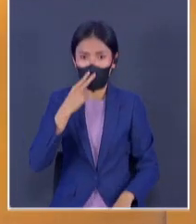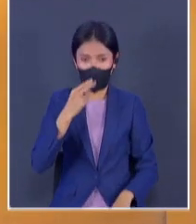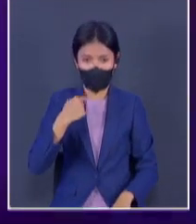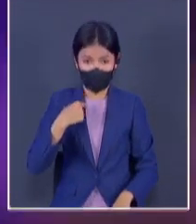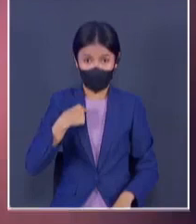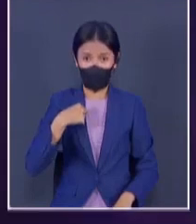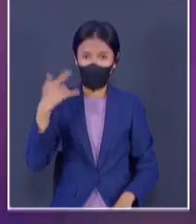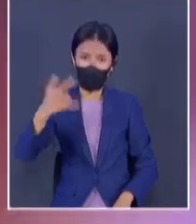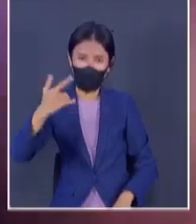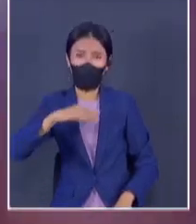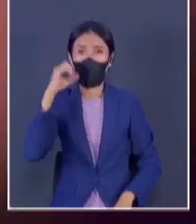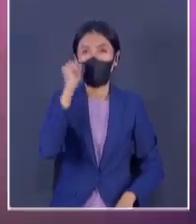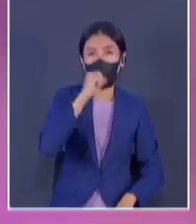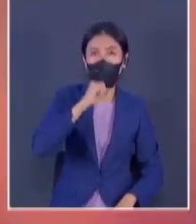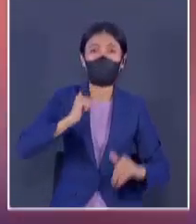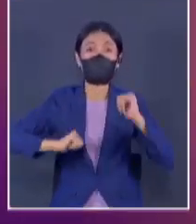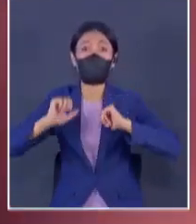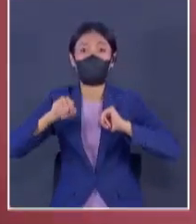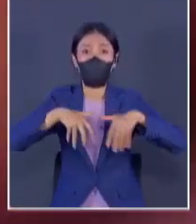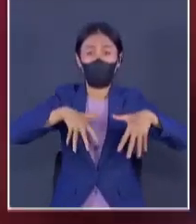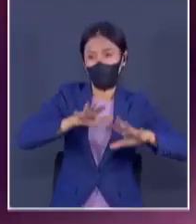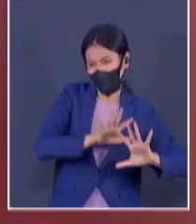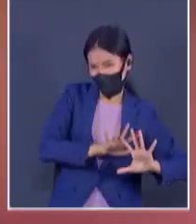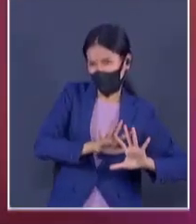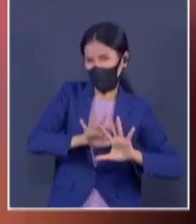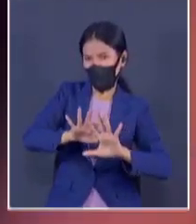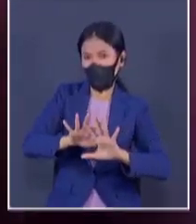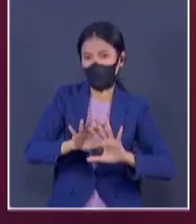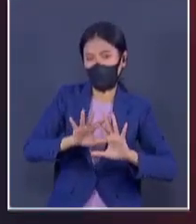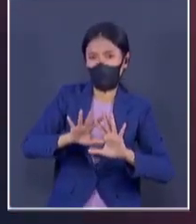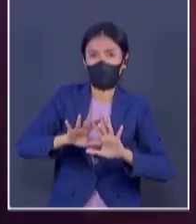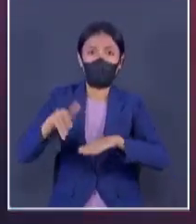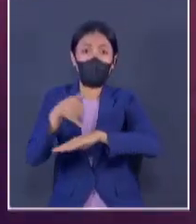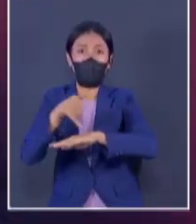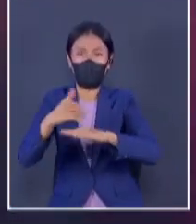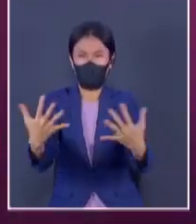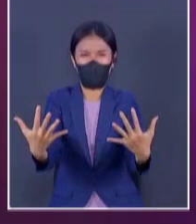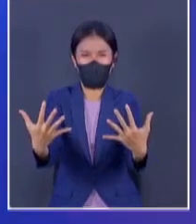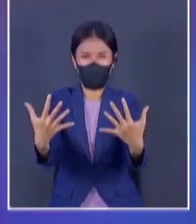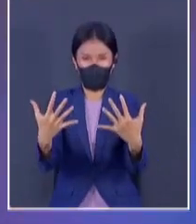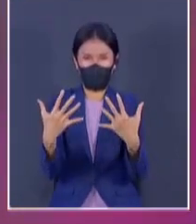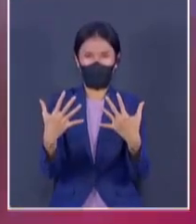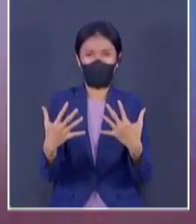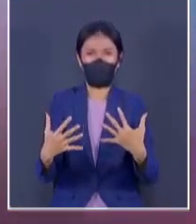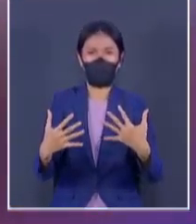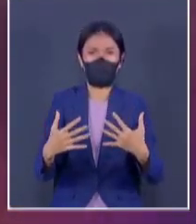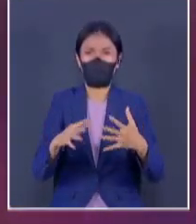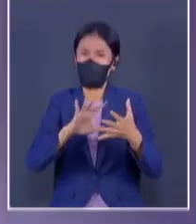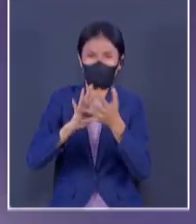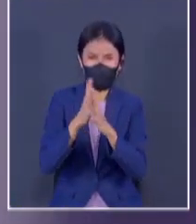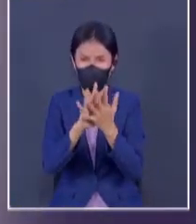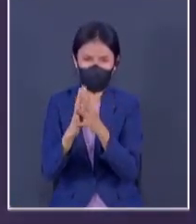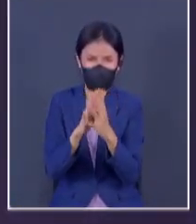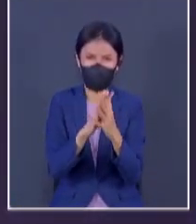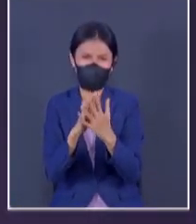แฟนเพลงก็ต่างพากันกรูเข้าไปเบียดเสียดยัดเยียดบริเวณหน้าเวทีแบบไม่หยุดค่ะจนเกิดความวุ่นวายครั้งใหญ่